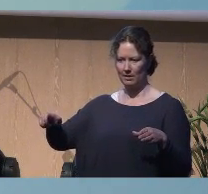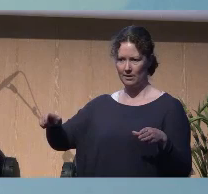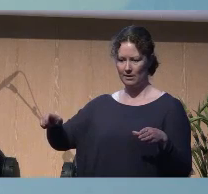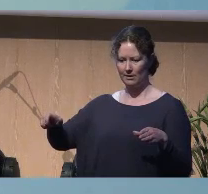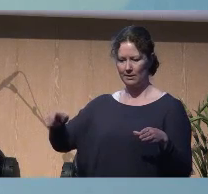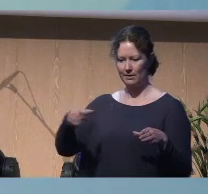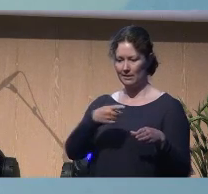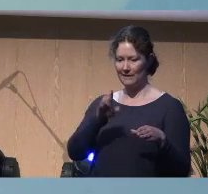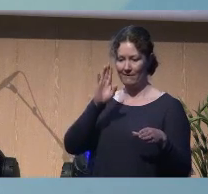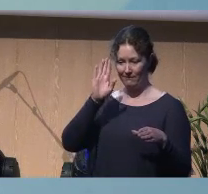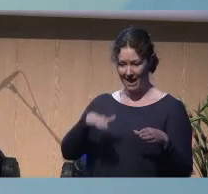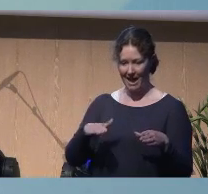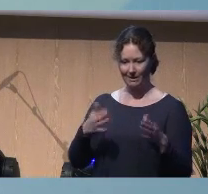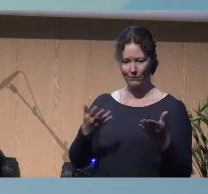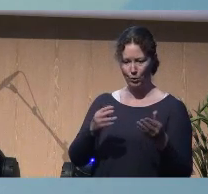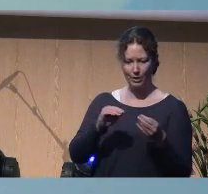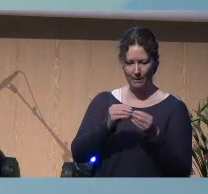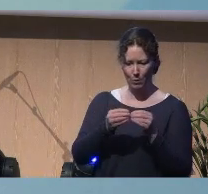som vet hvor skoen trykker,